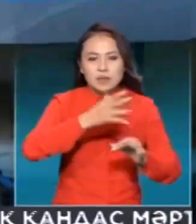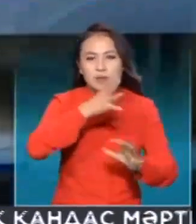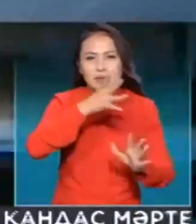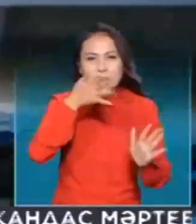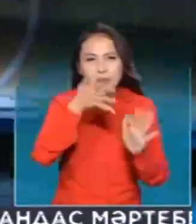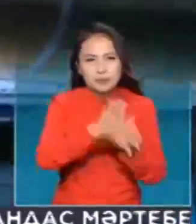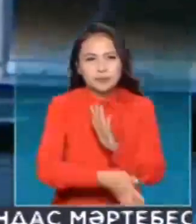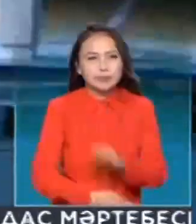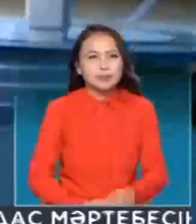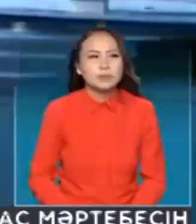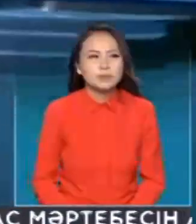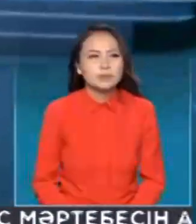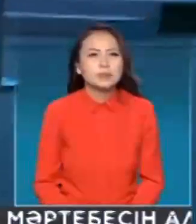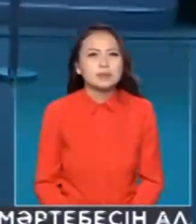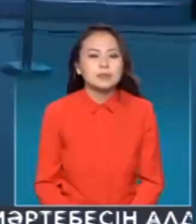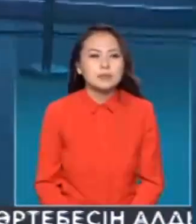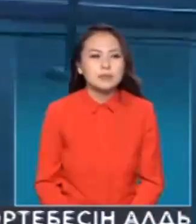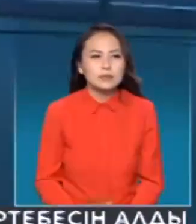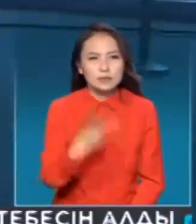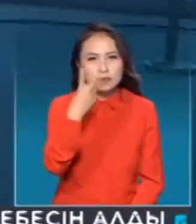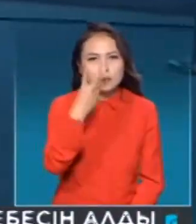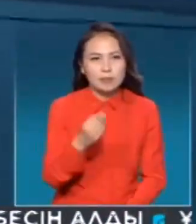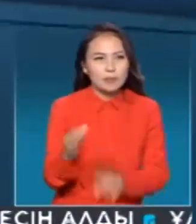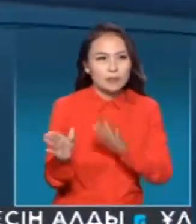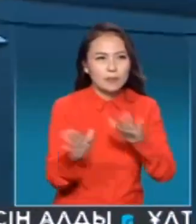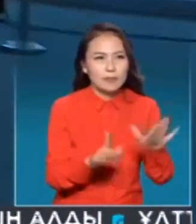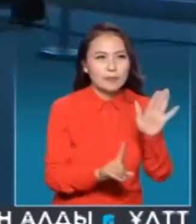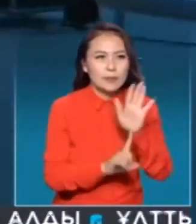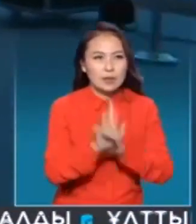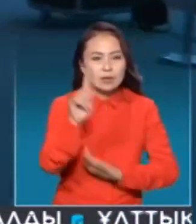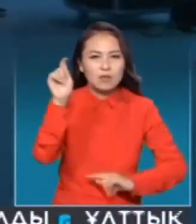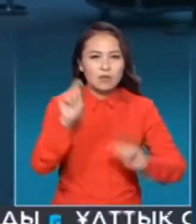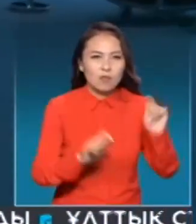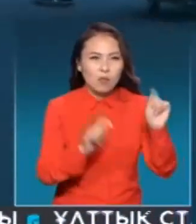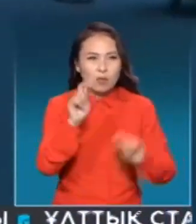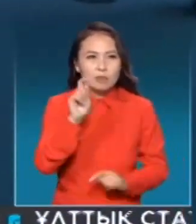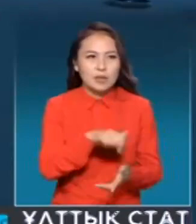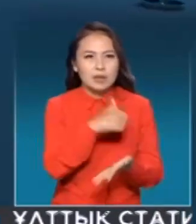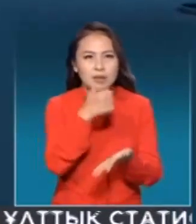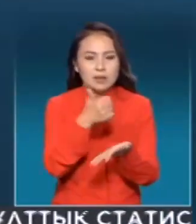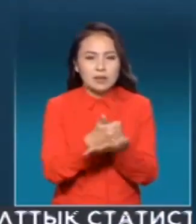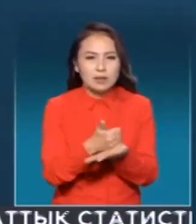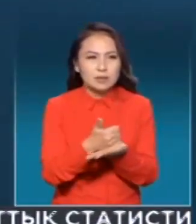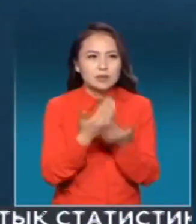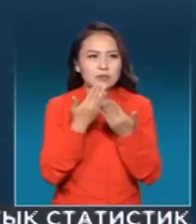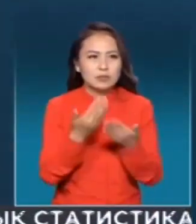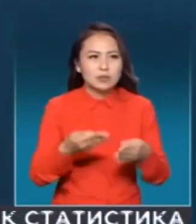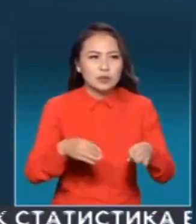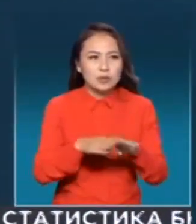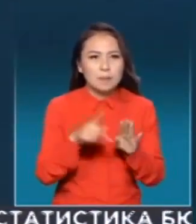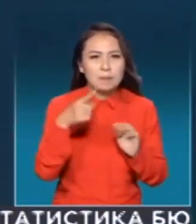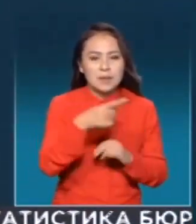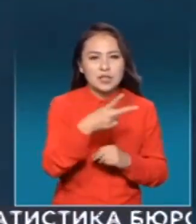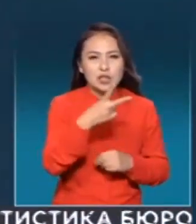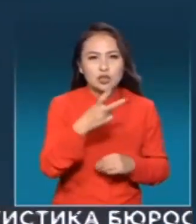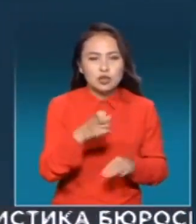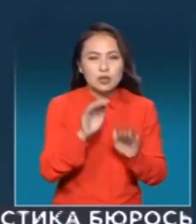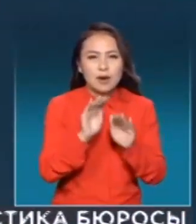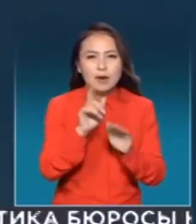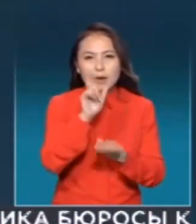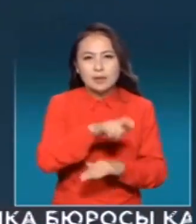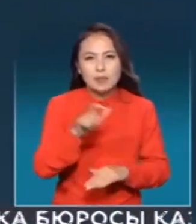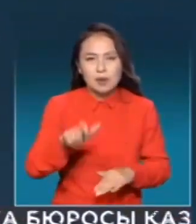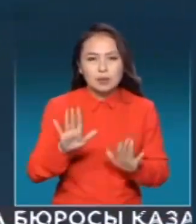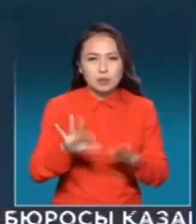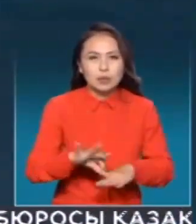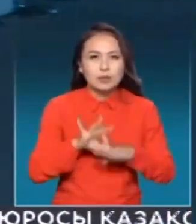кетті. Екі күннен кейін басталатын форумның негізгі басты бөлімі осы 1200 адамға арналған